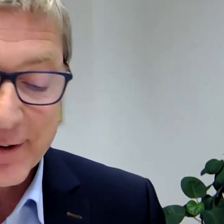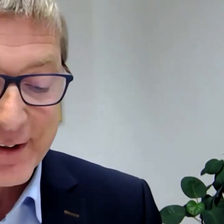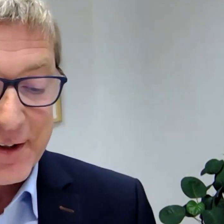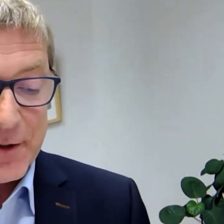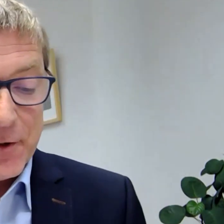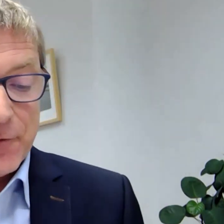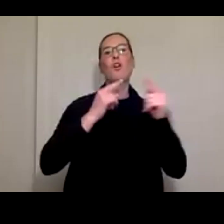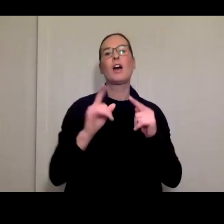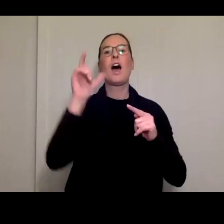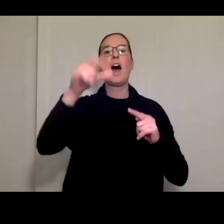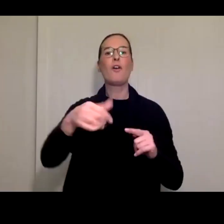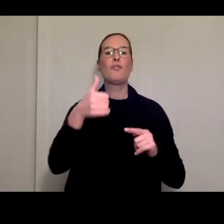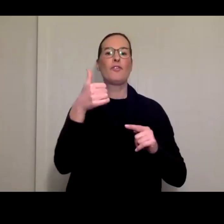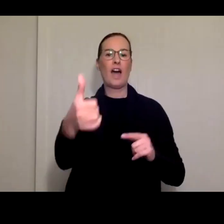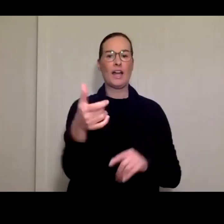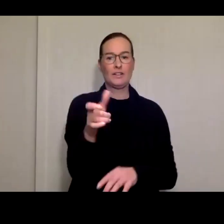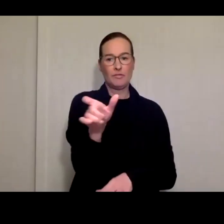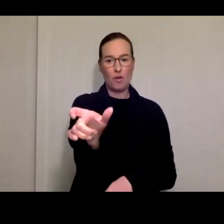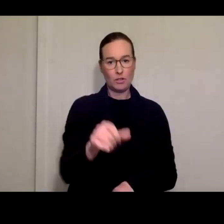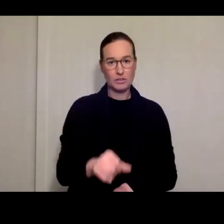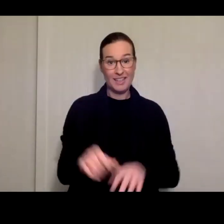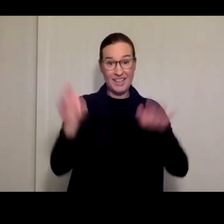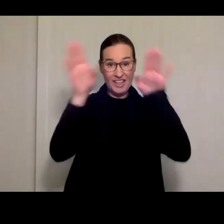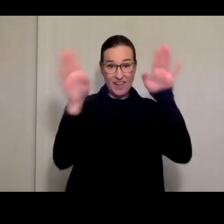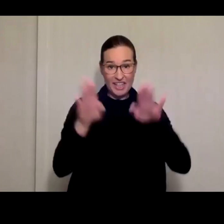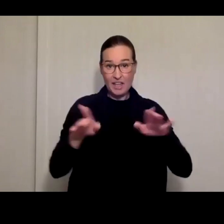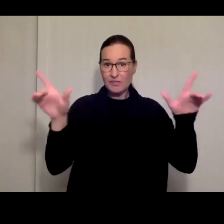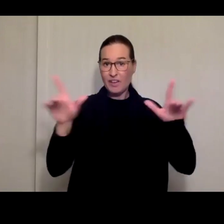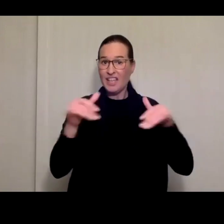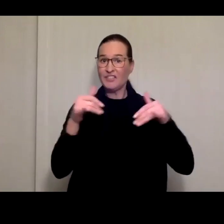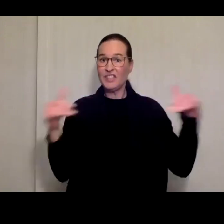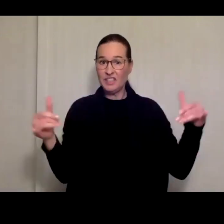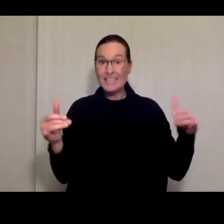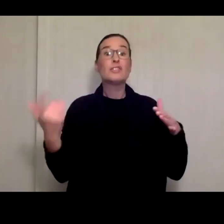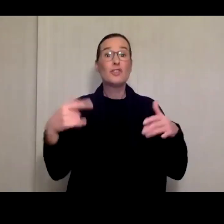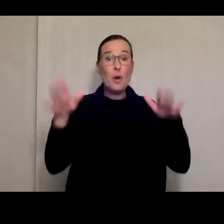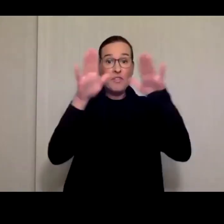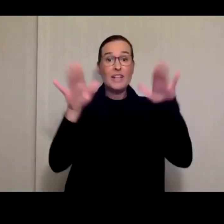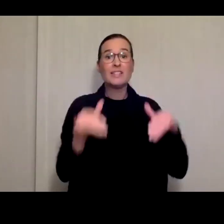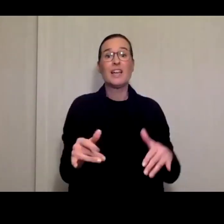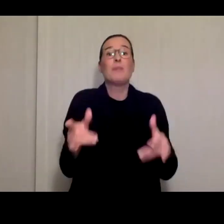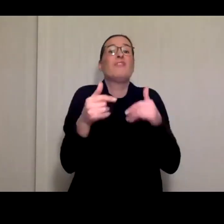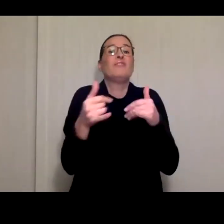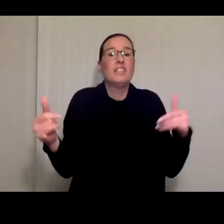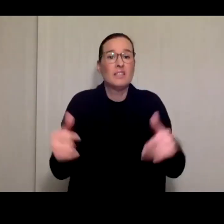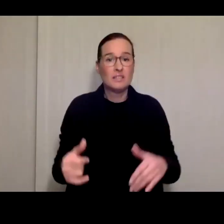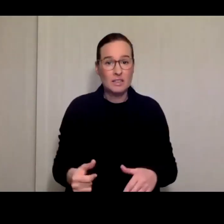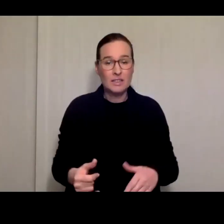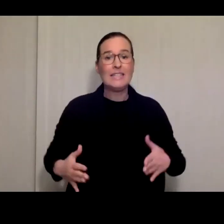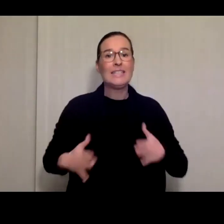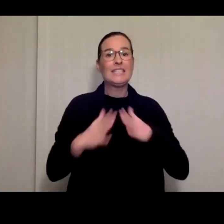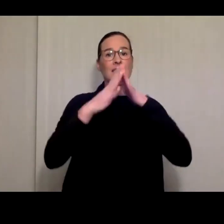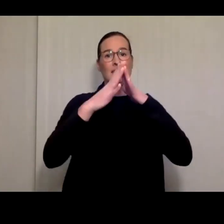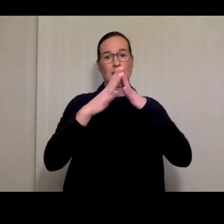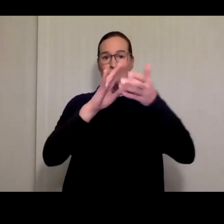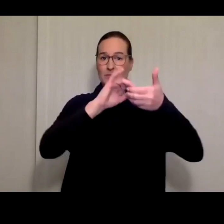Wort. Wie werden wir Weihnachten feiern? Weihnachten findet statt, aber wie? Kirchengemeinden, aber auch Krankenhäuser,